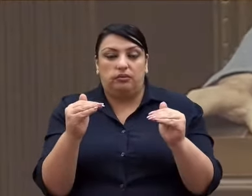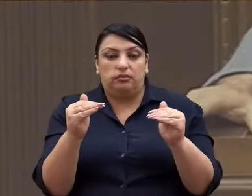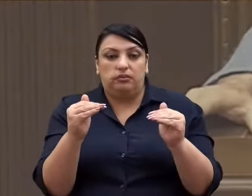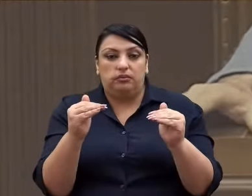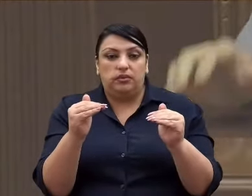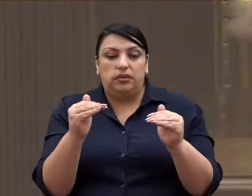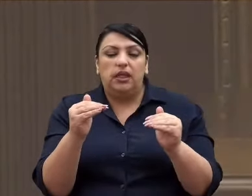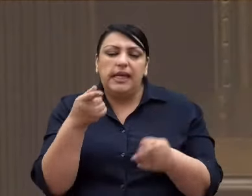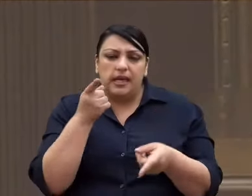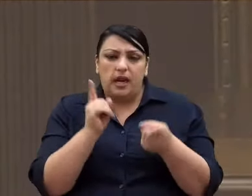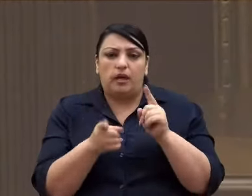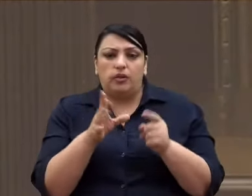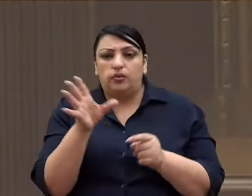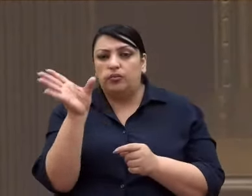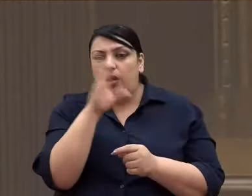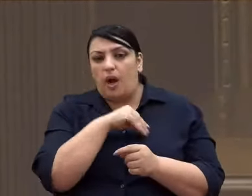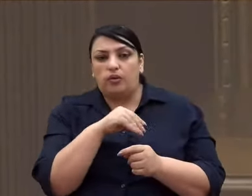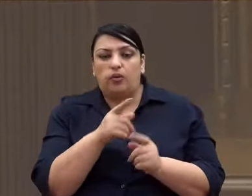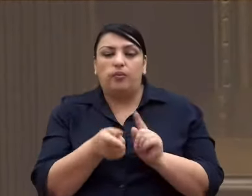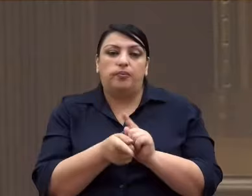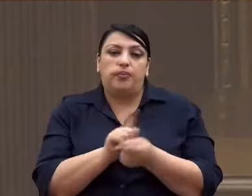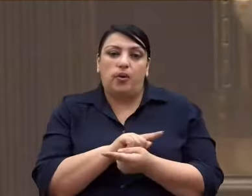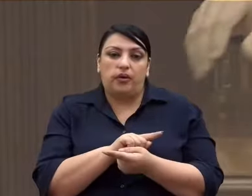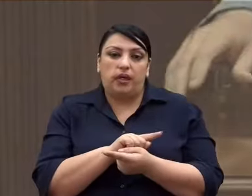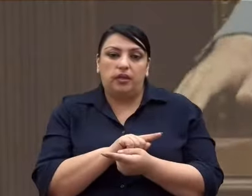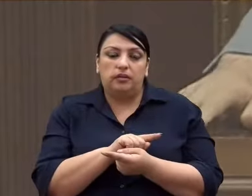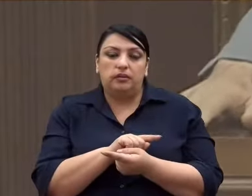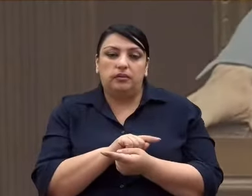է փոխել ստատուս քվոն,